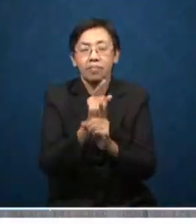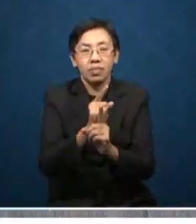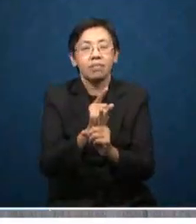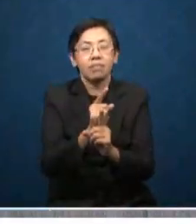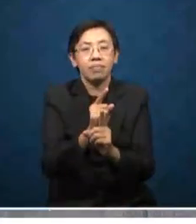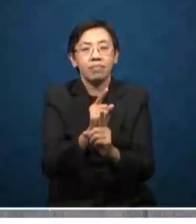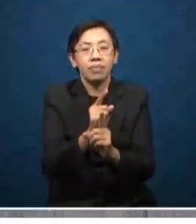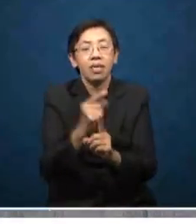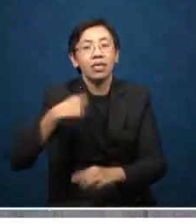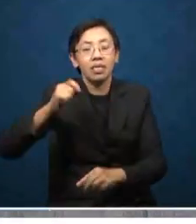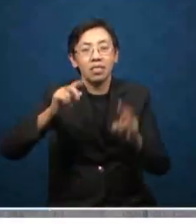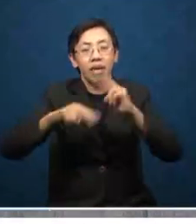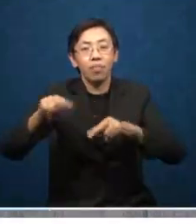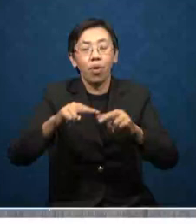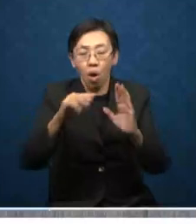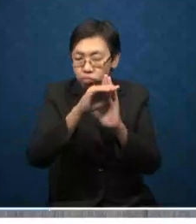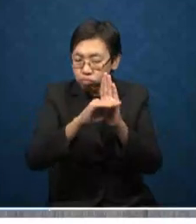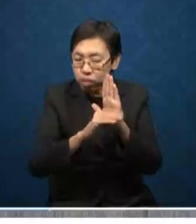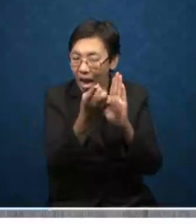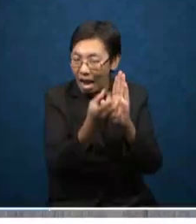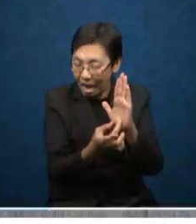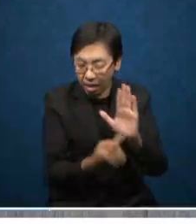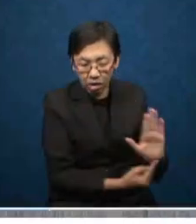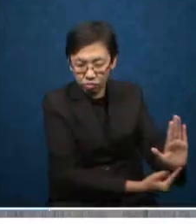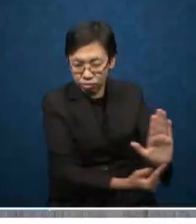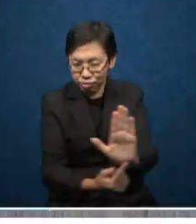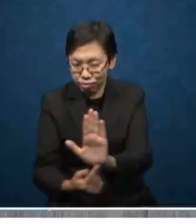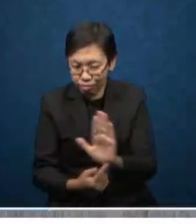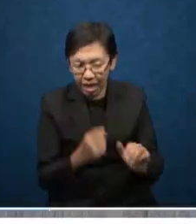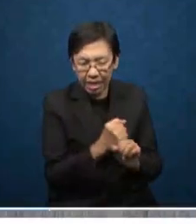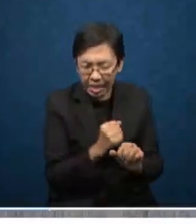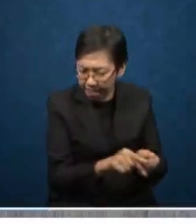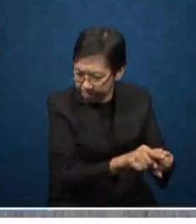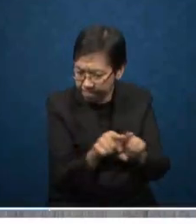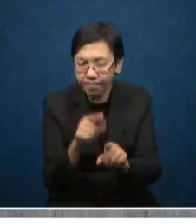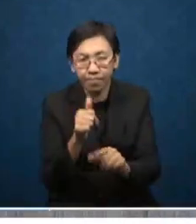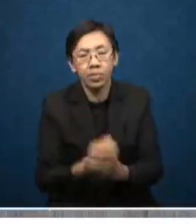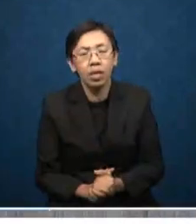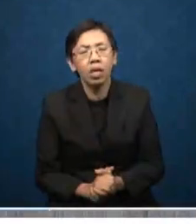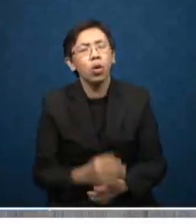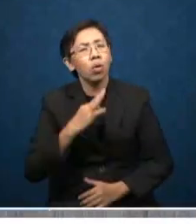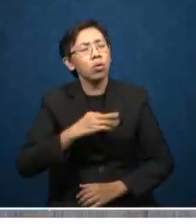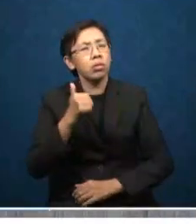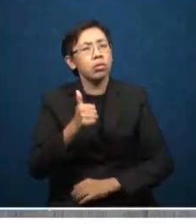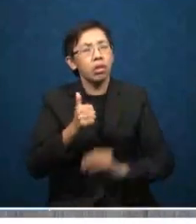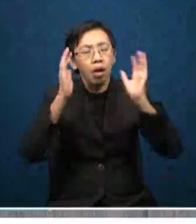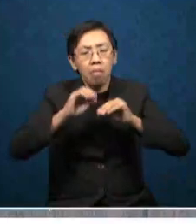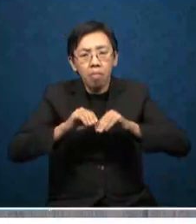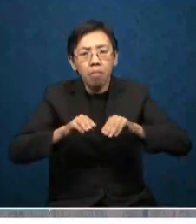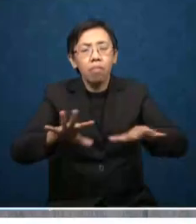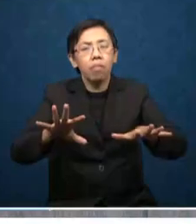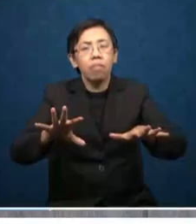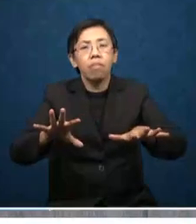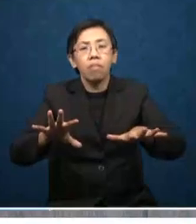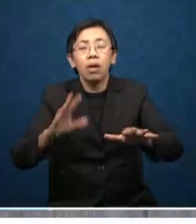ที่ศาลปกครองได้วางเอาไว้ซึ่งตรงนี้นับว่าเป็นเรื่องที่ดีมากเป็นการเผยแพร่แล้วเป็นการสร้างกลไก